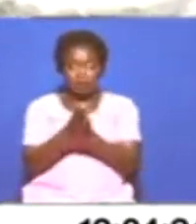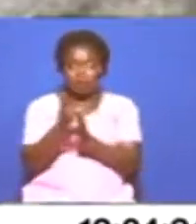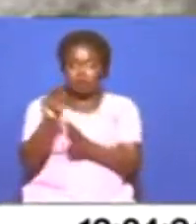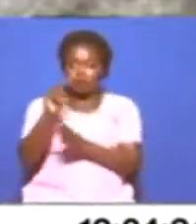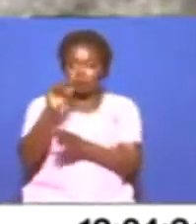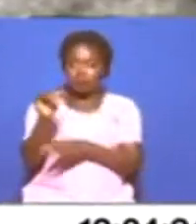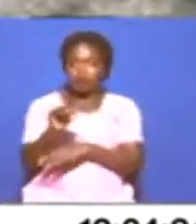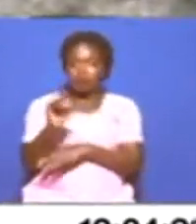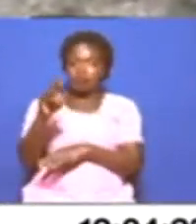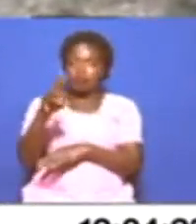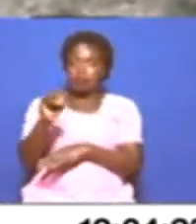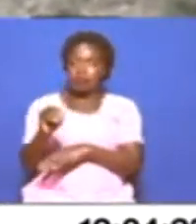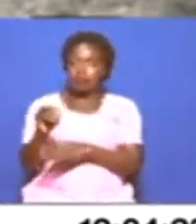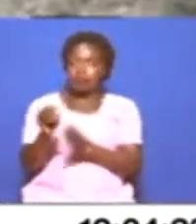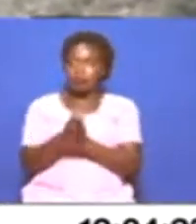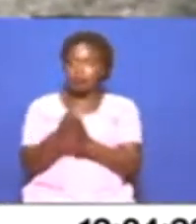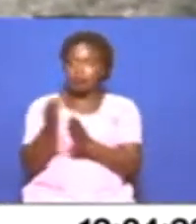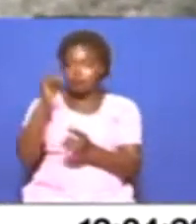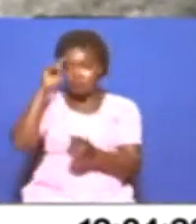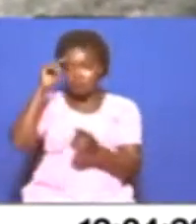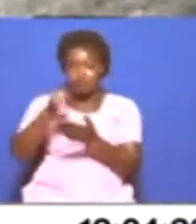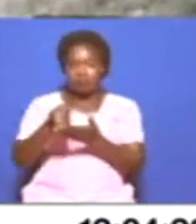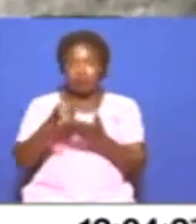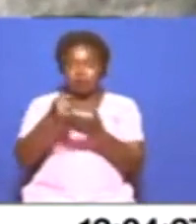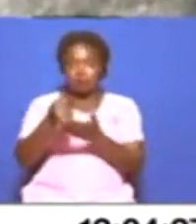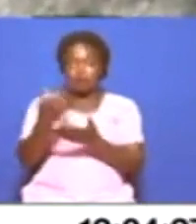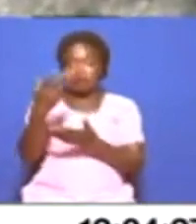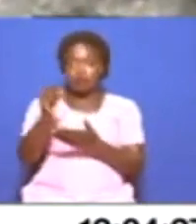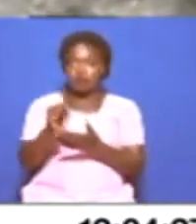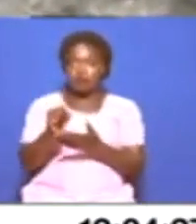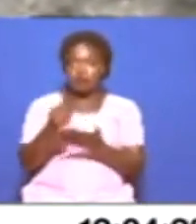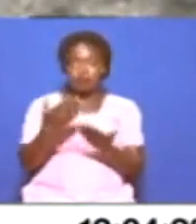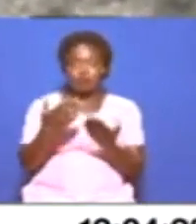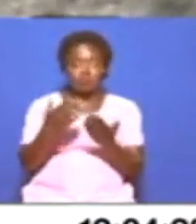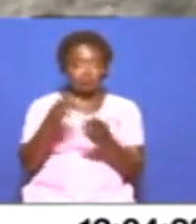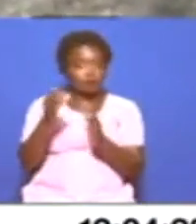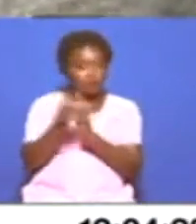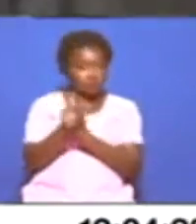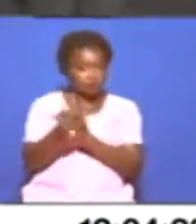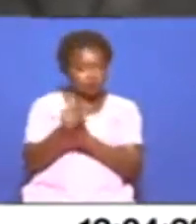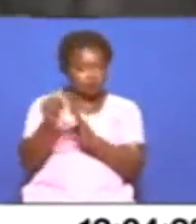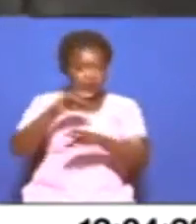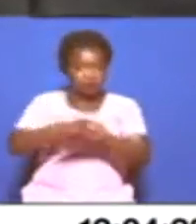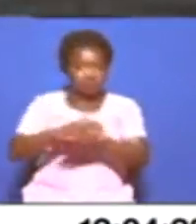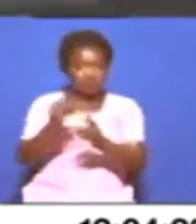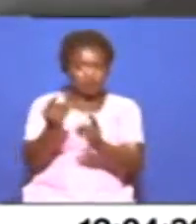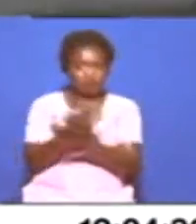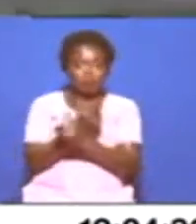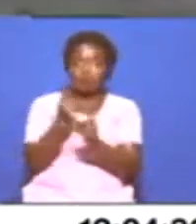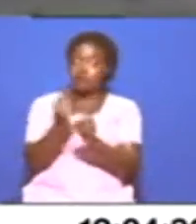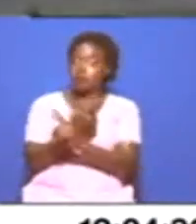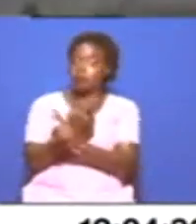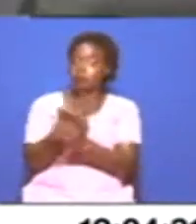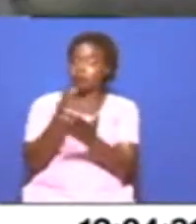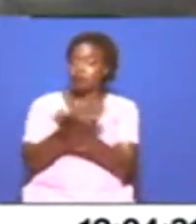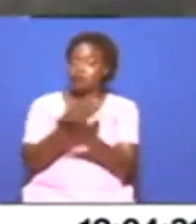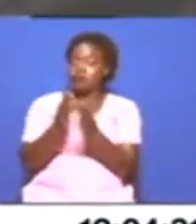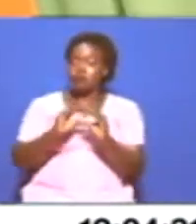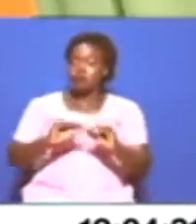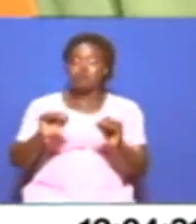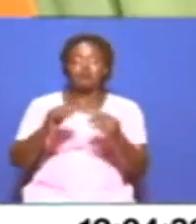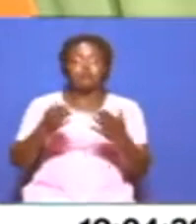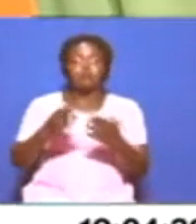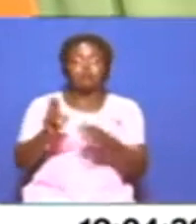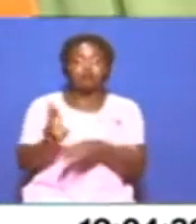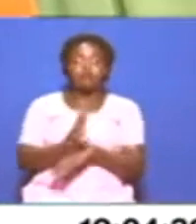Nakuru na Dundori unalenga kuwasaidia watu 50 ambao watapata ujuzi katika sekta mbalimbali na pia watashauriwa dhidi ya kutumia dawa za